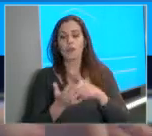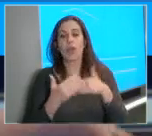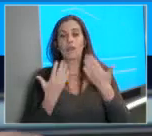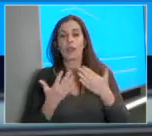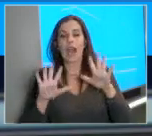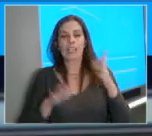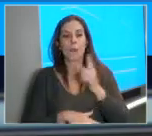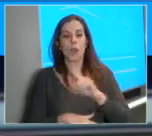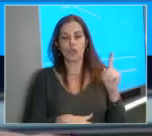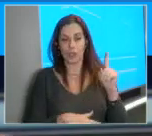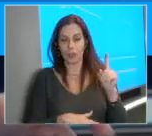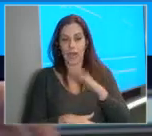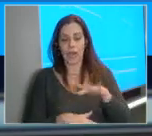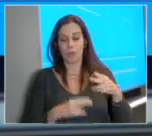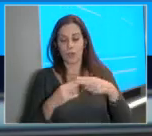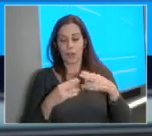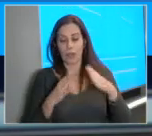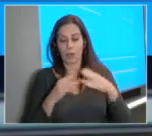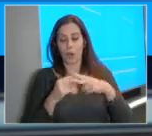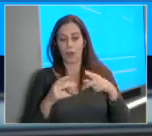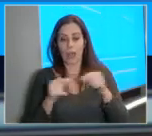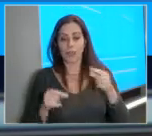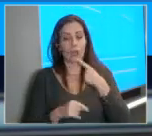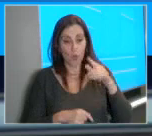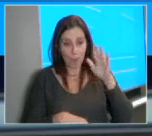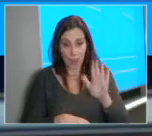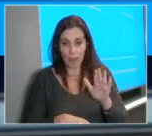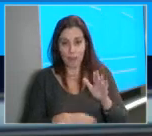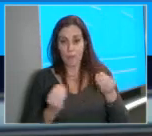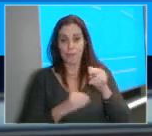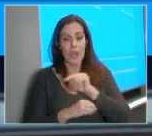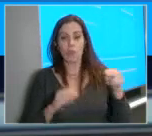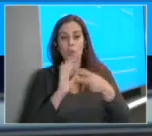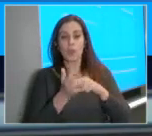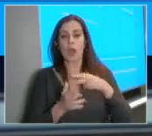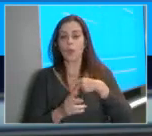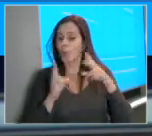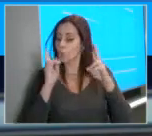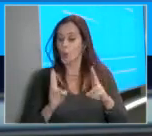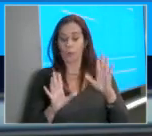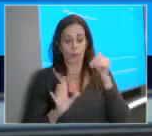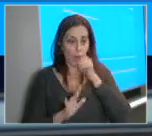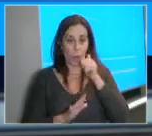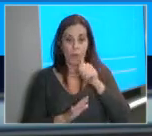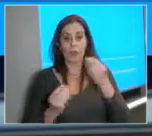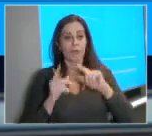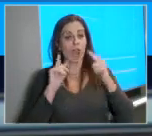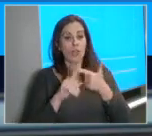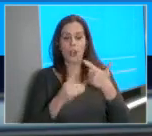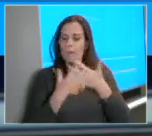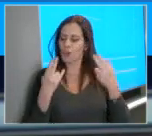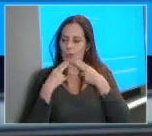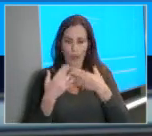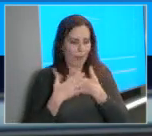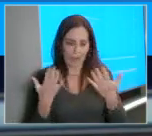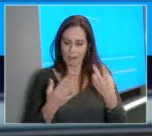לאפשר 10 מיליון שקל לילדי עוטף עזה קטנות, ולכן קודם כל אני אומר לך, מעבר לנושא הפוליטי, אנחנו תקועים ברמה היומיומית. הדבר השני הוא ברור שפתרון